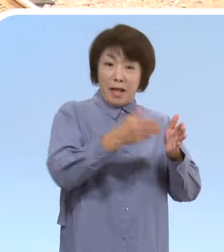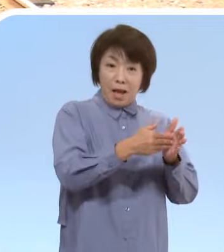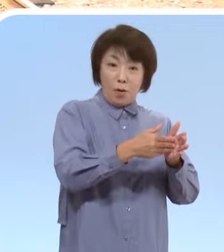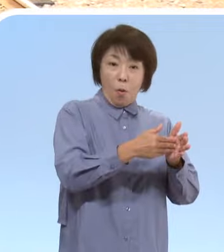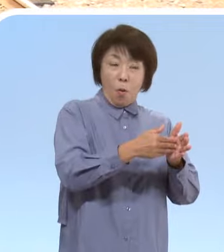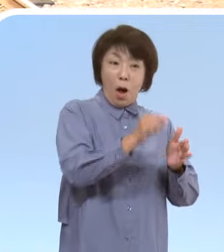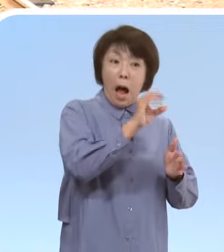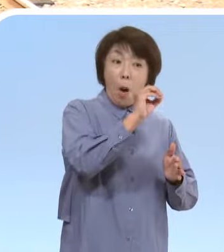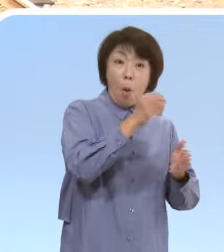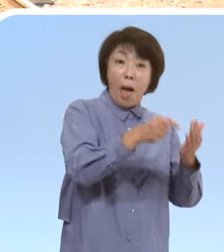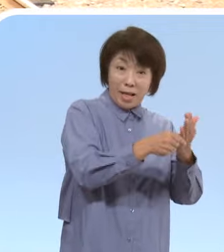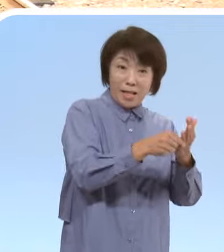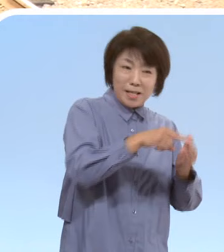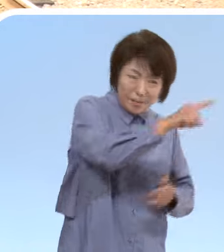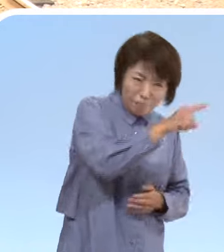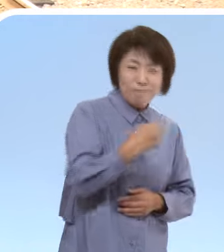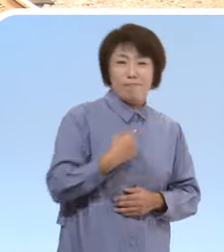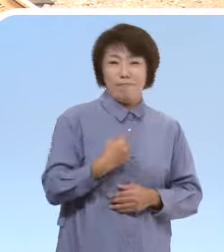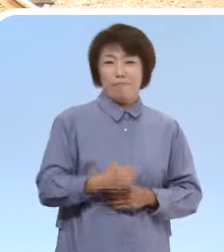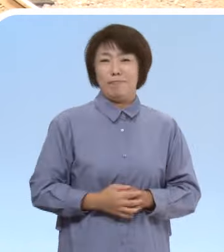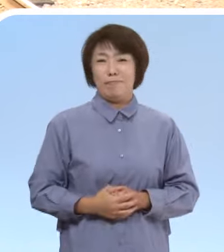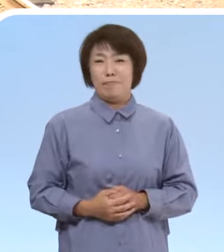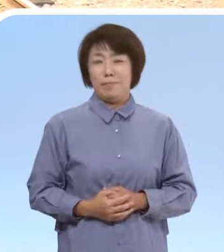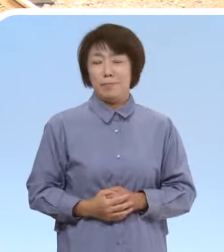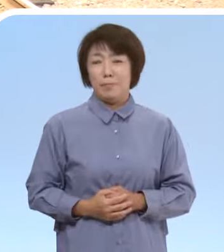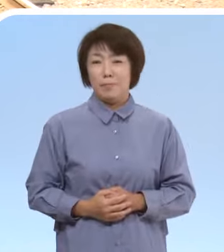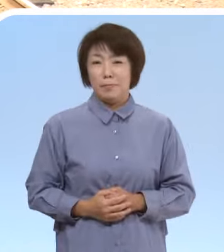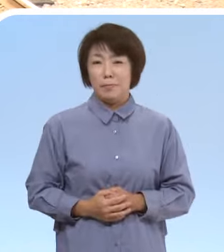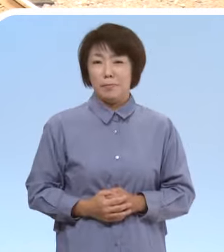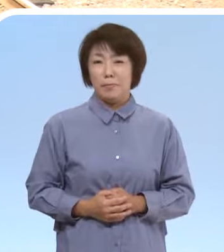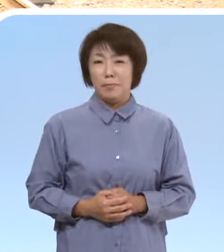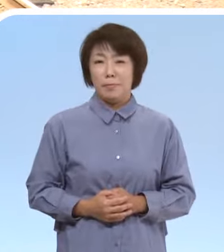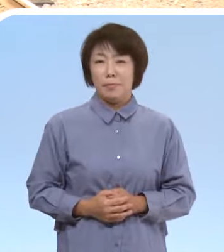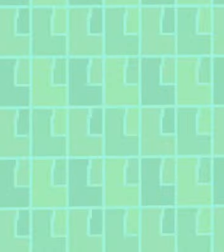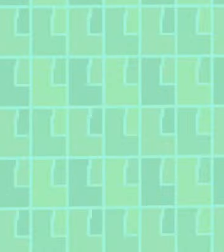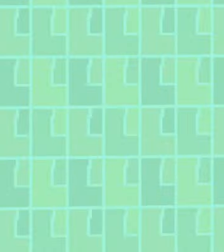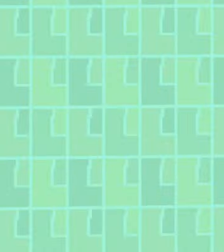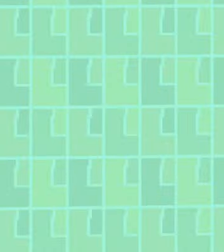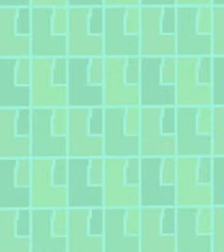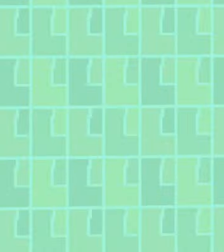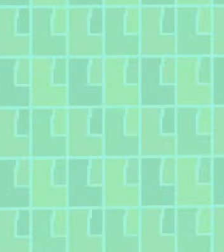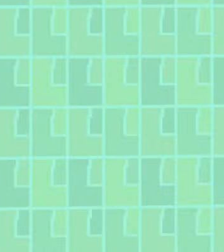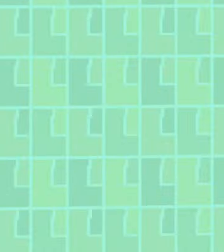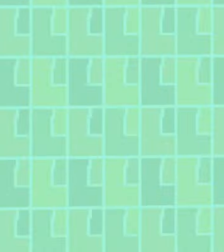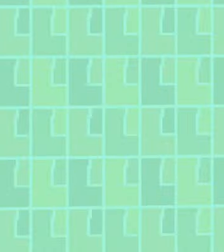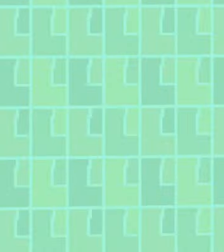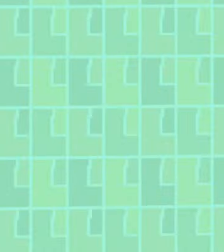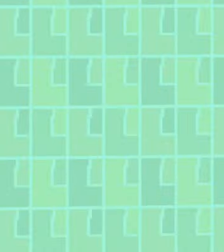最終の青駅まで行ってきます。